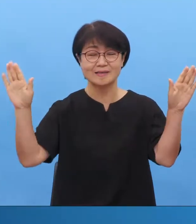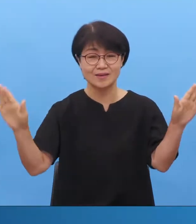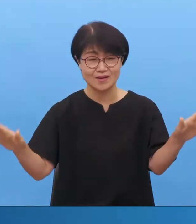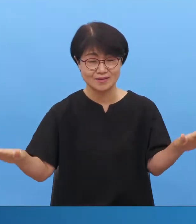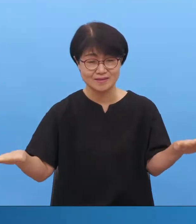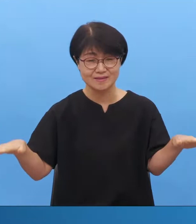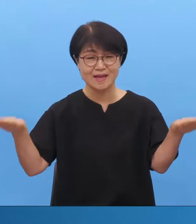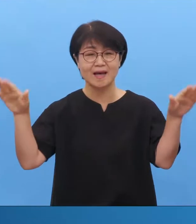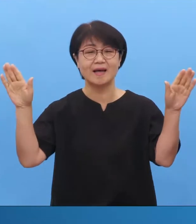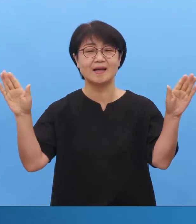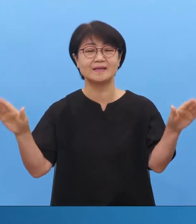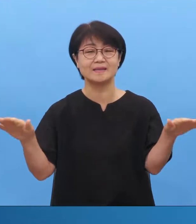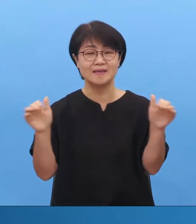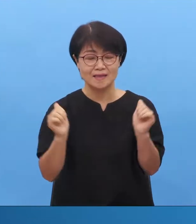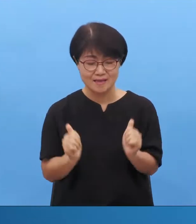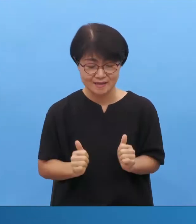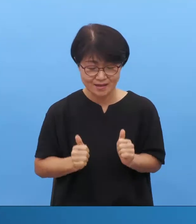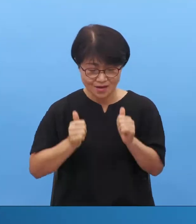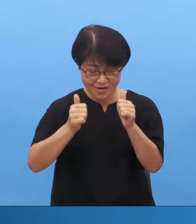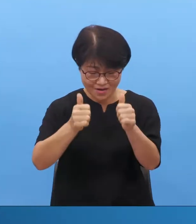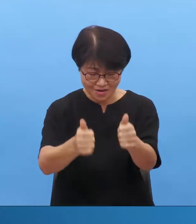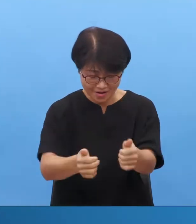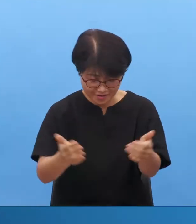천군과 천사들